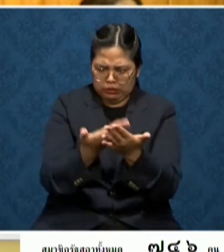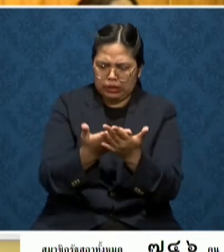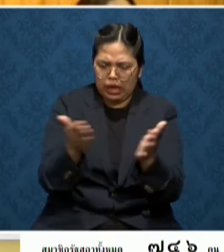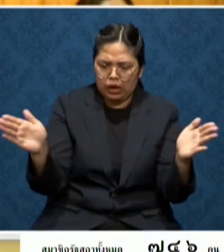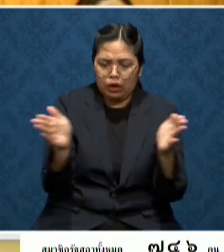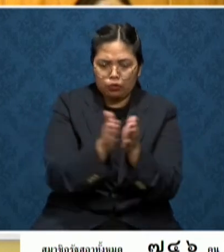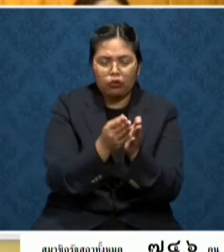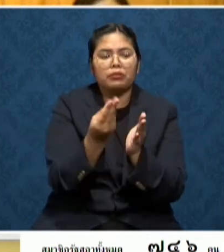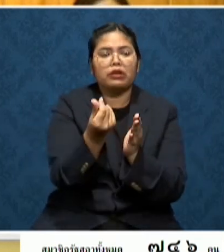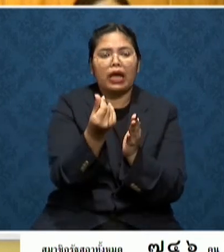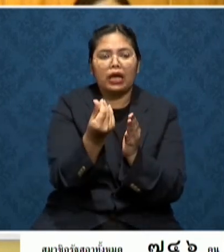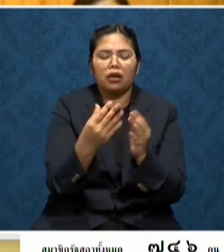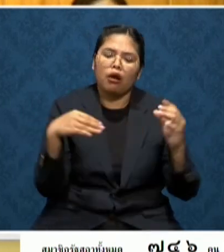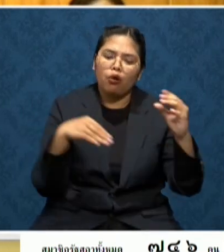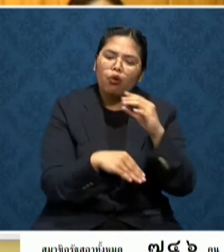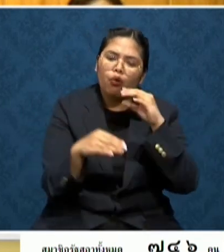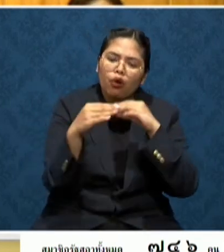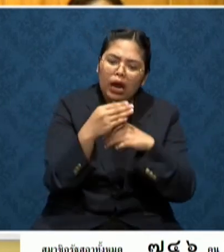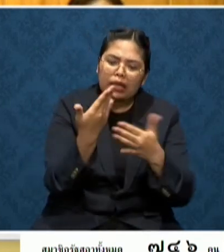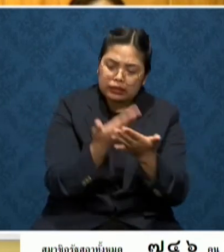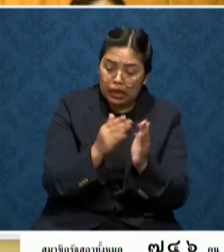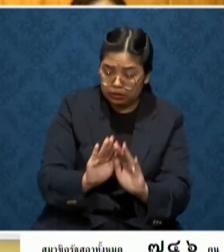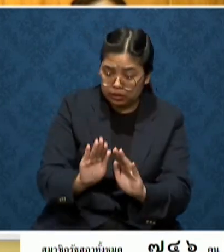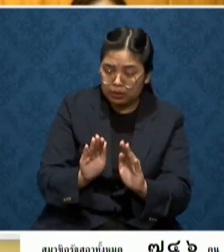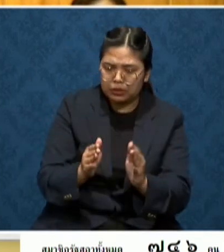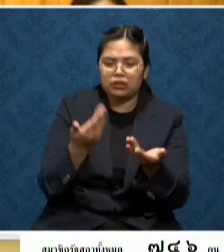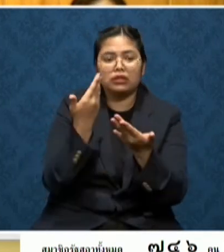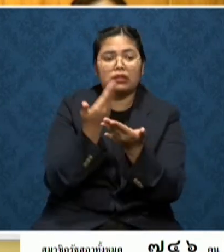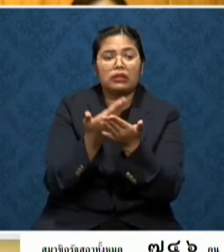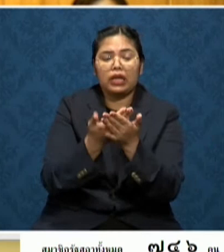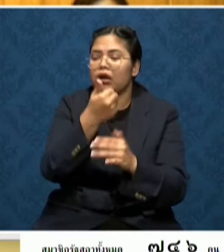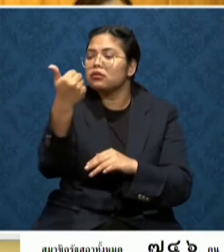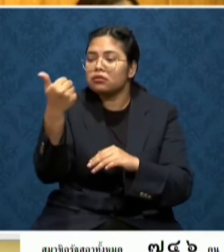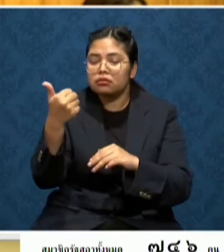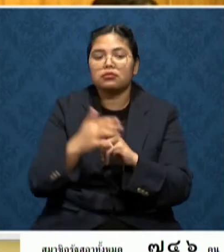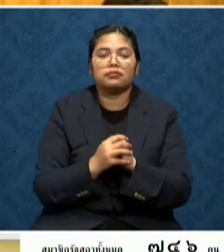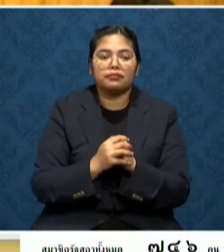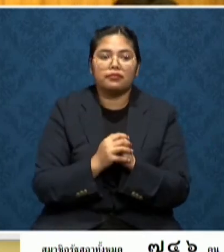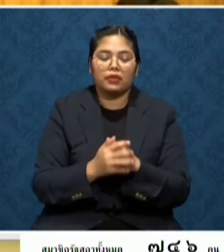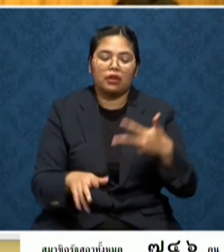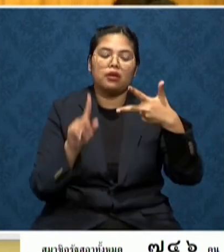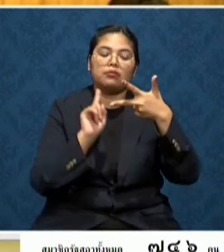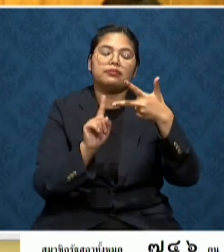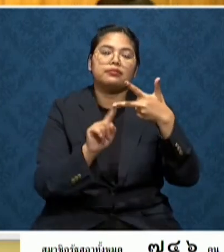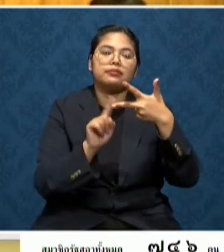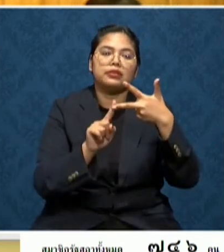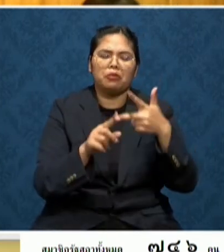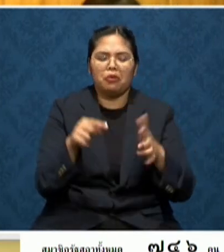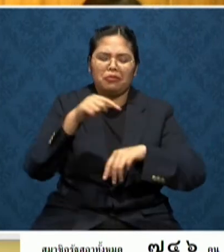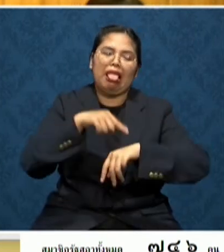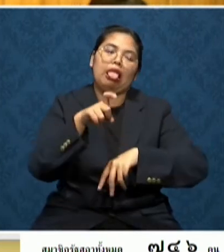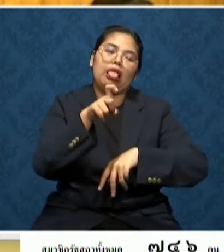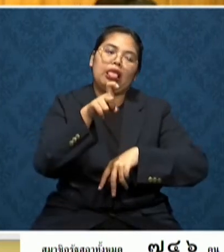โครงการในงบประมาณหรือนอกงบประมาณและคำถามสุดท้ายเพราะมีเวลาอยู่แค่นี้ครับ